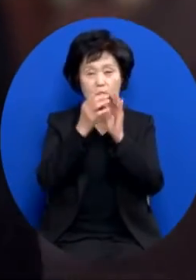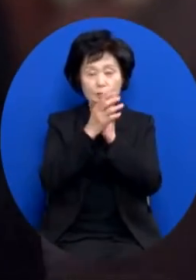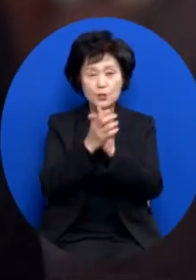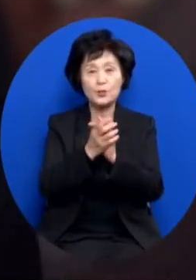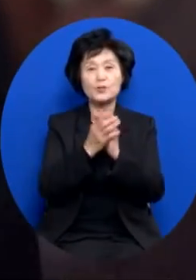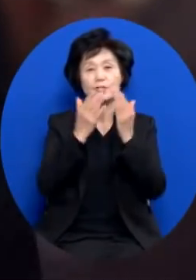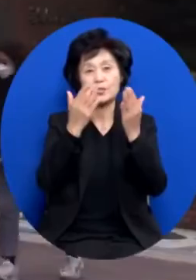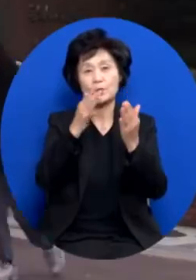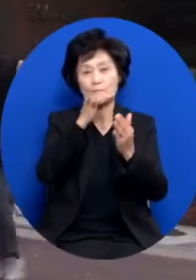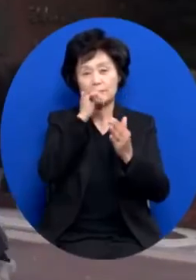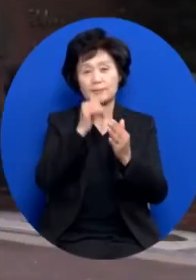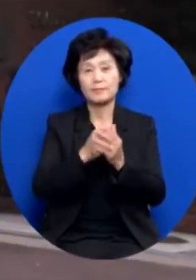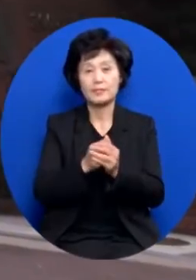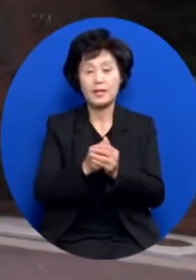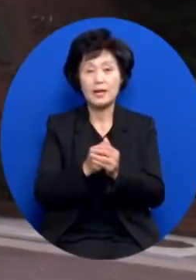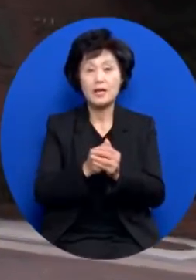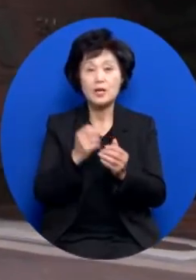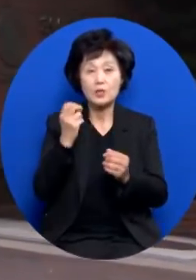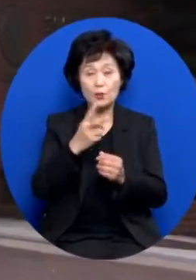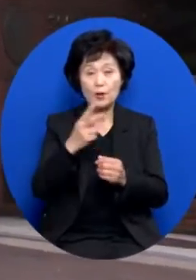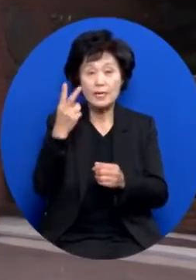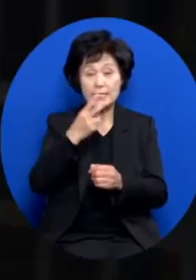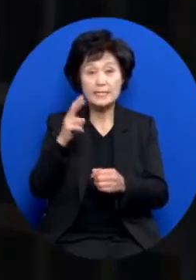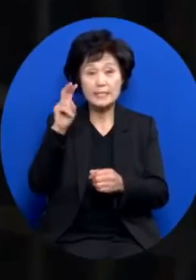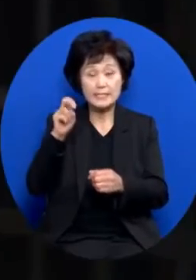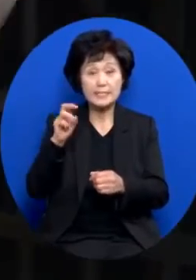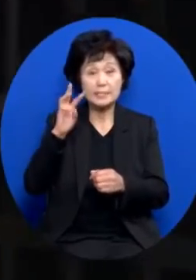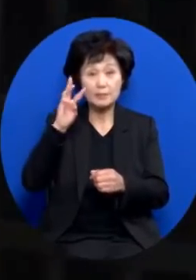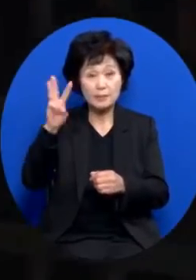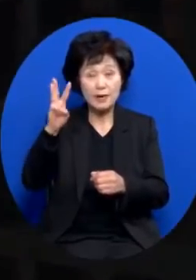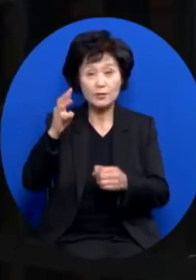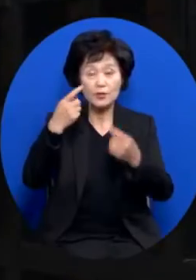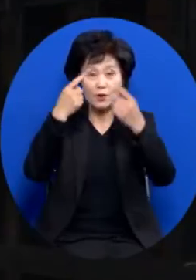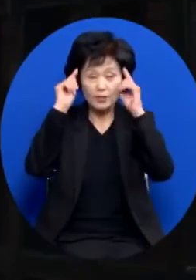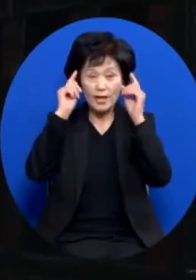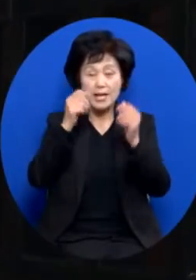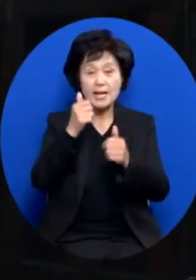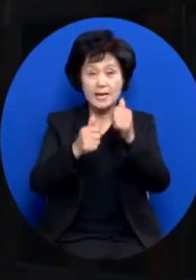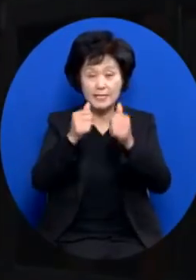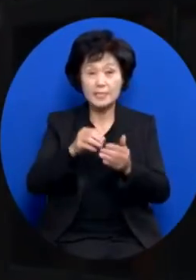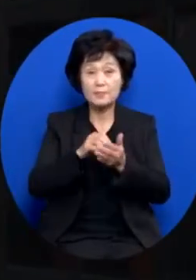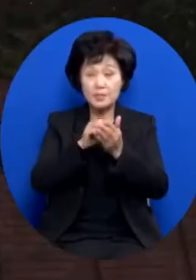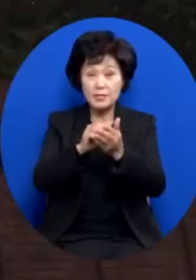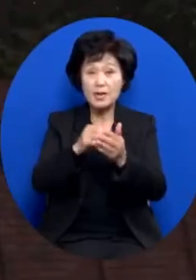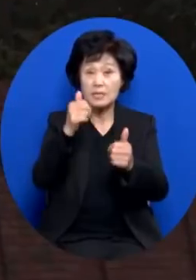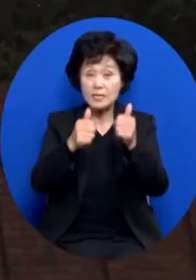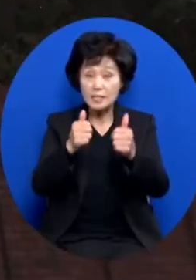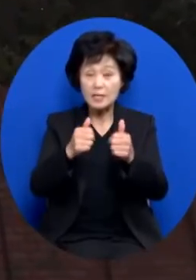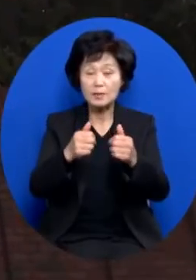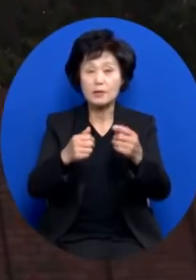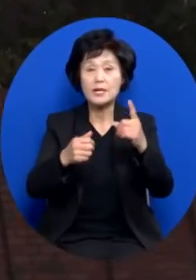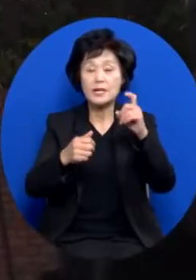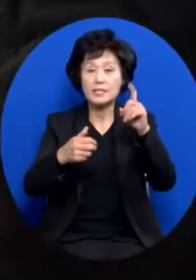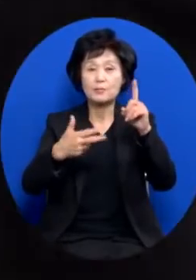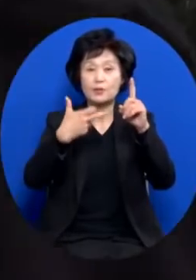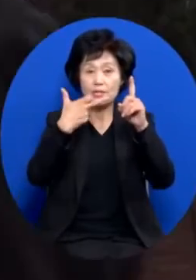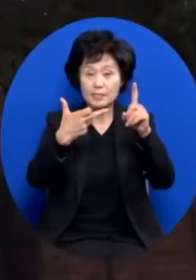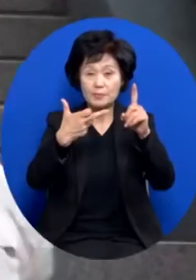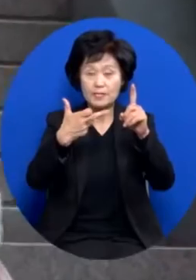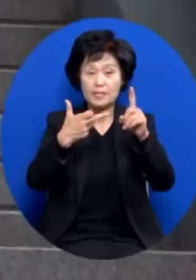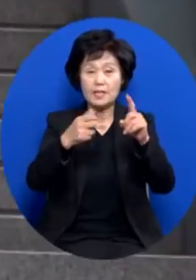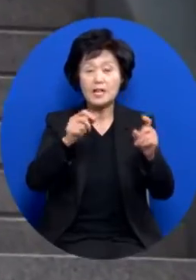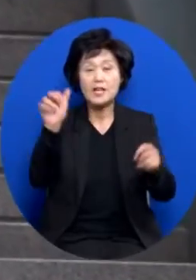응원하고 있습니다. 한편 2023학년도 대학 수학 능력 시험은 오는 17일 전국